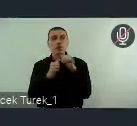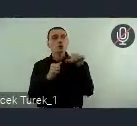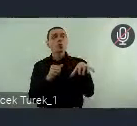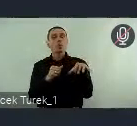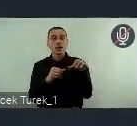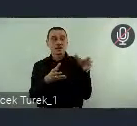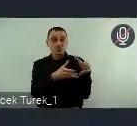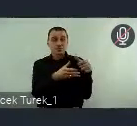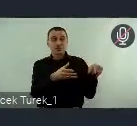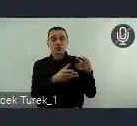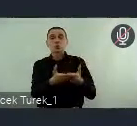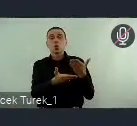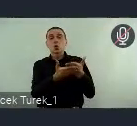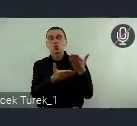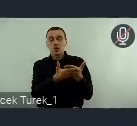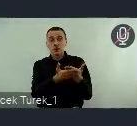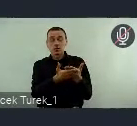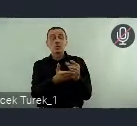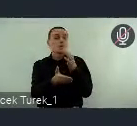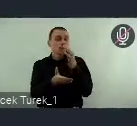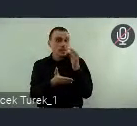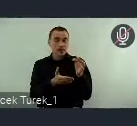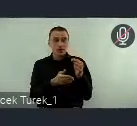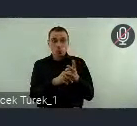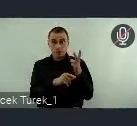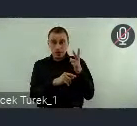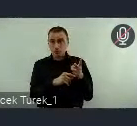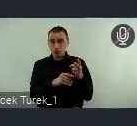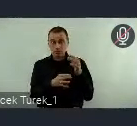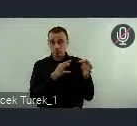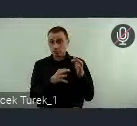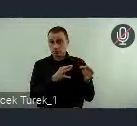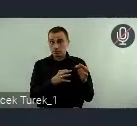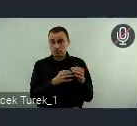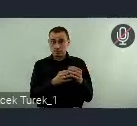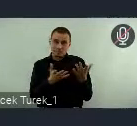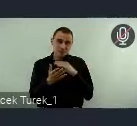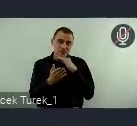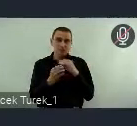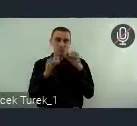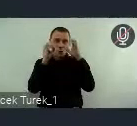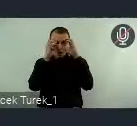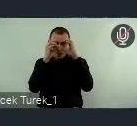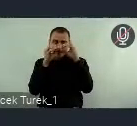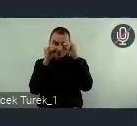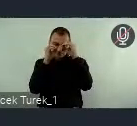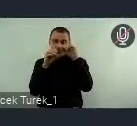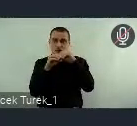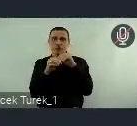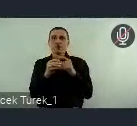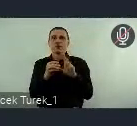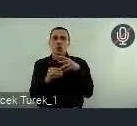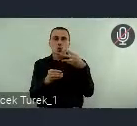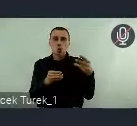obowiązkowo w tym formularzu zgłoszeniowym pytania o dostępność jest bardzo prosty sposób Google ma świetne narzędzie formularze tak zwane do